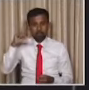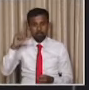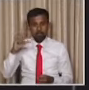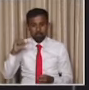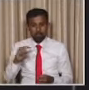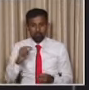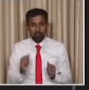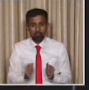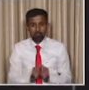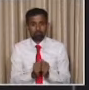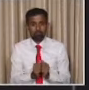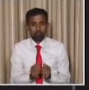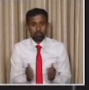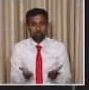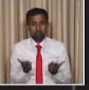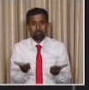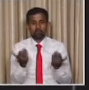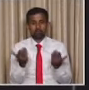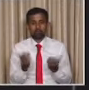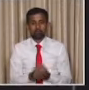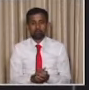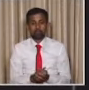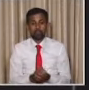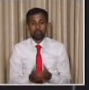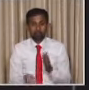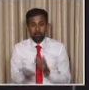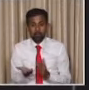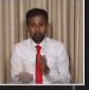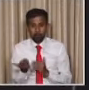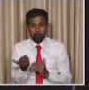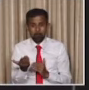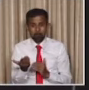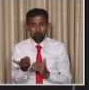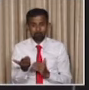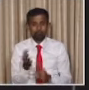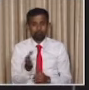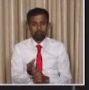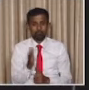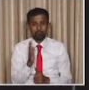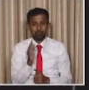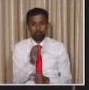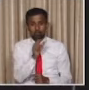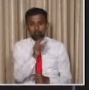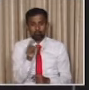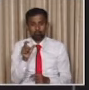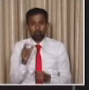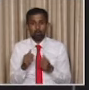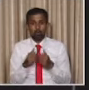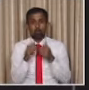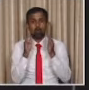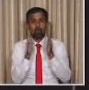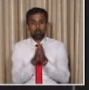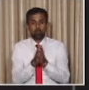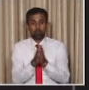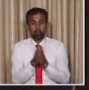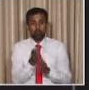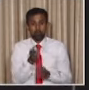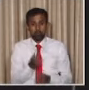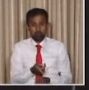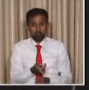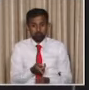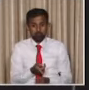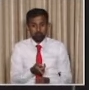agamana yamin tibeno itu kau temi agamane maithano janadhipathi baru sielu dina ada bediya ita